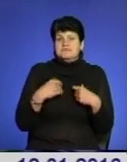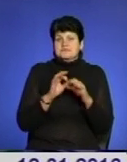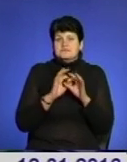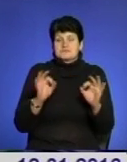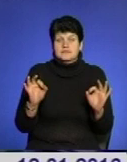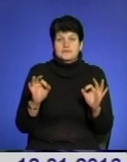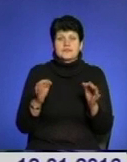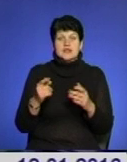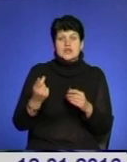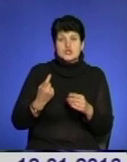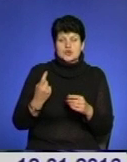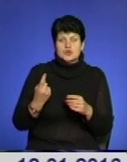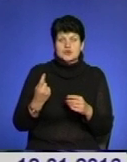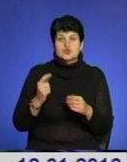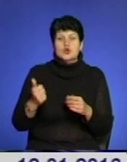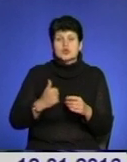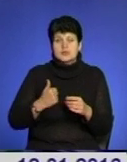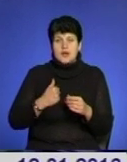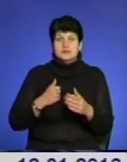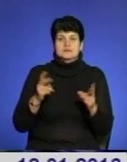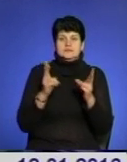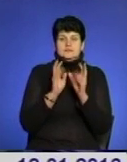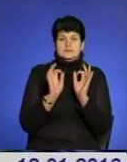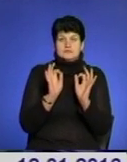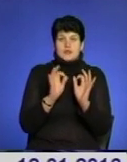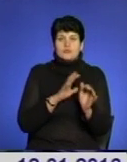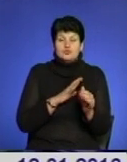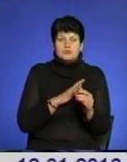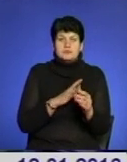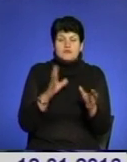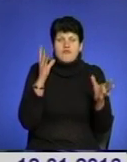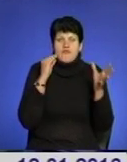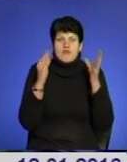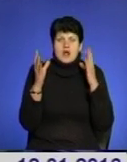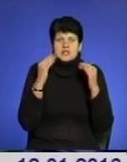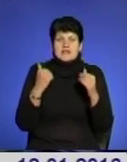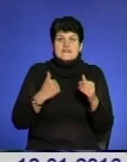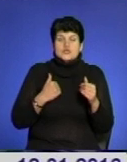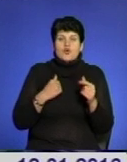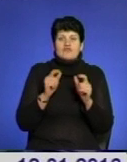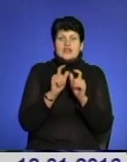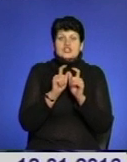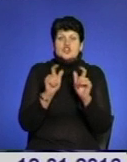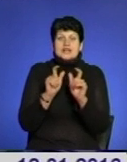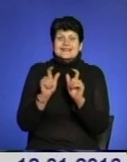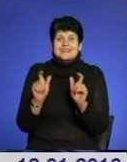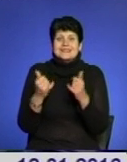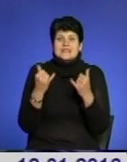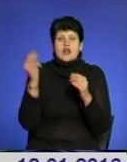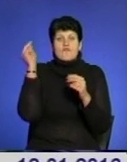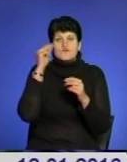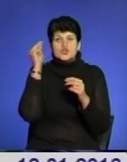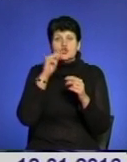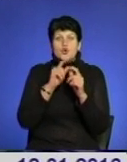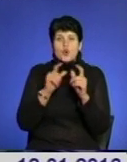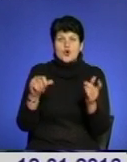відмінно і солдати, і населення. Побували ми під враженнями в кількох місцях, де в військових частинах зараз в школі виступали